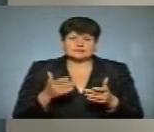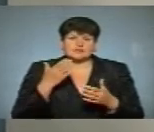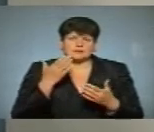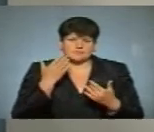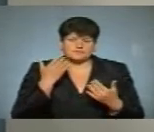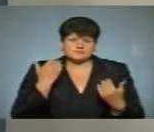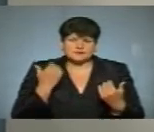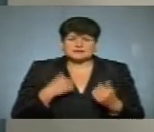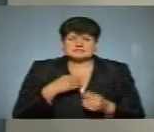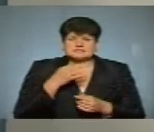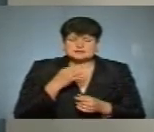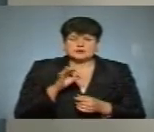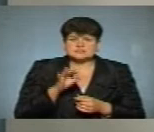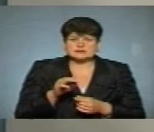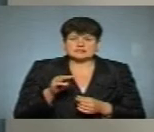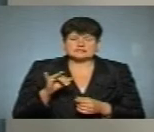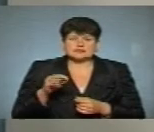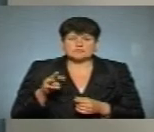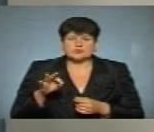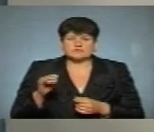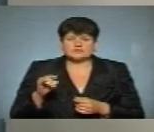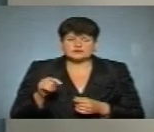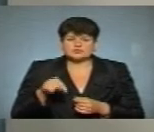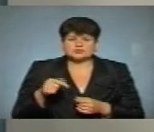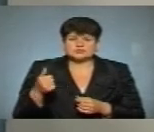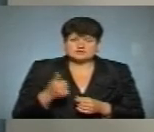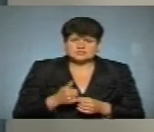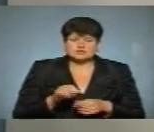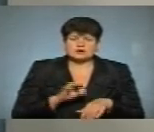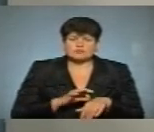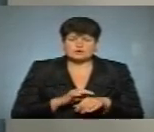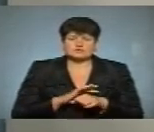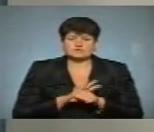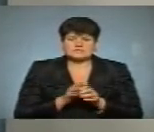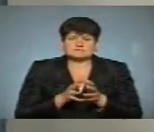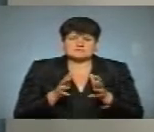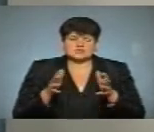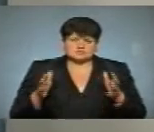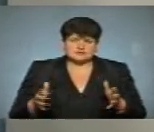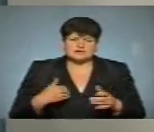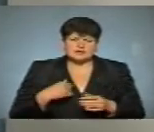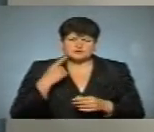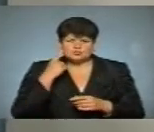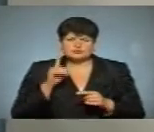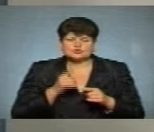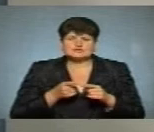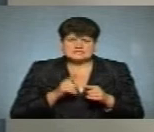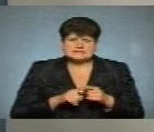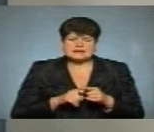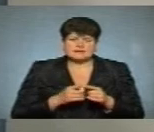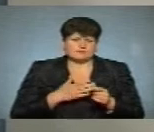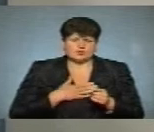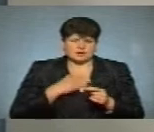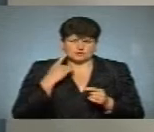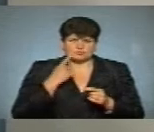як зазначила Оксана Тимофіївна, так що цього тижня хворих на COVID-19 побільшало. Я думаю, що це буде, що це є моя суб'єктивна